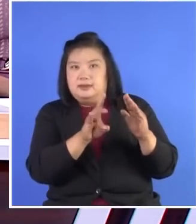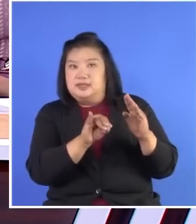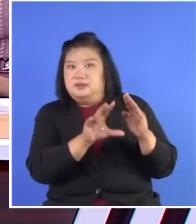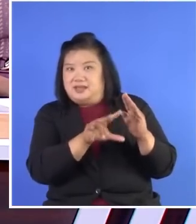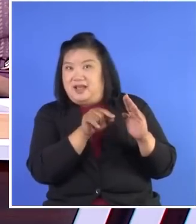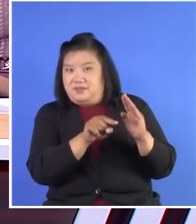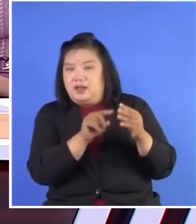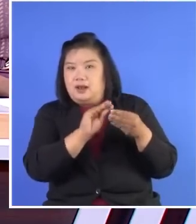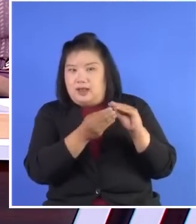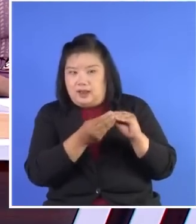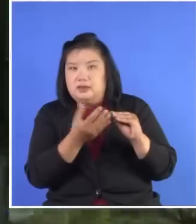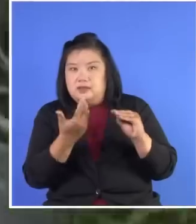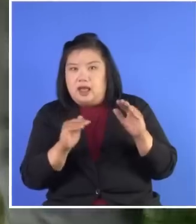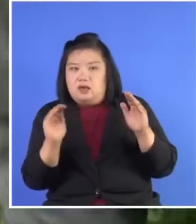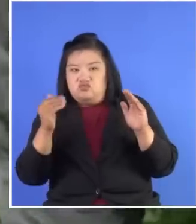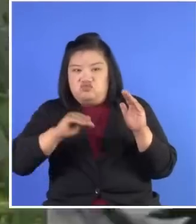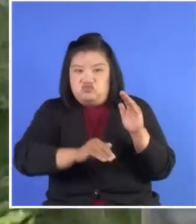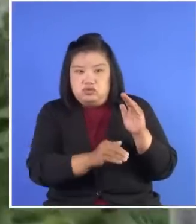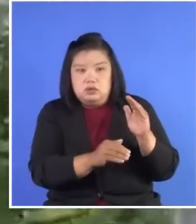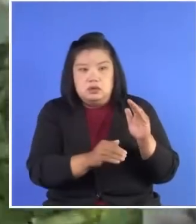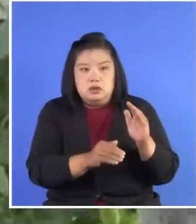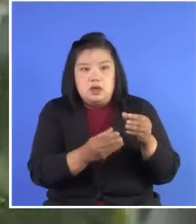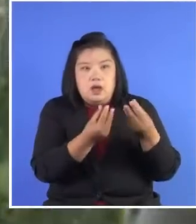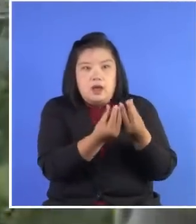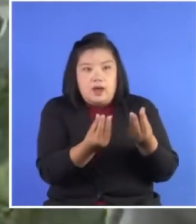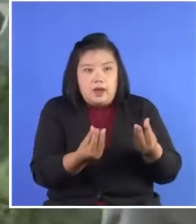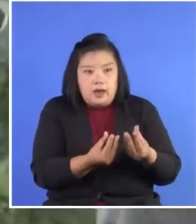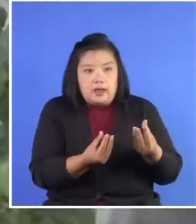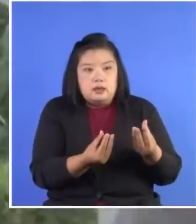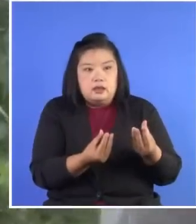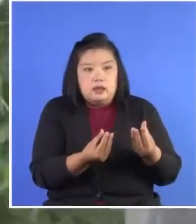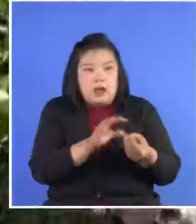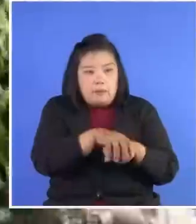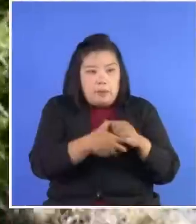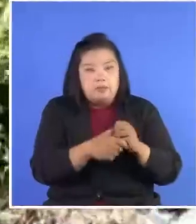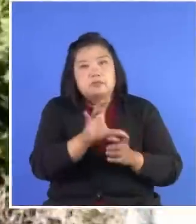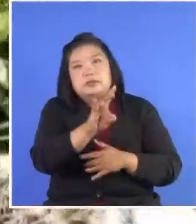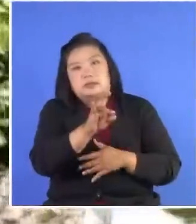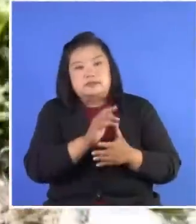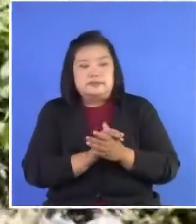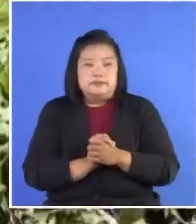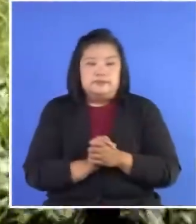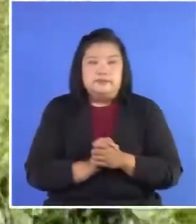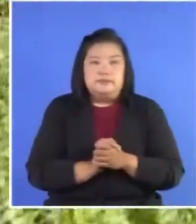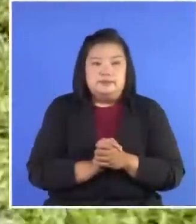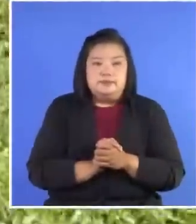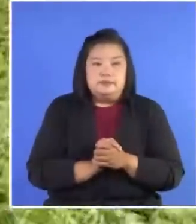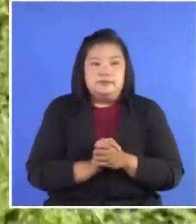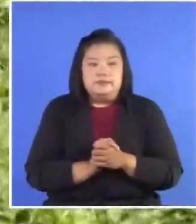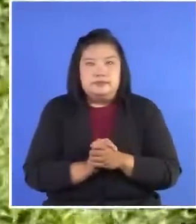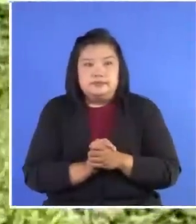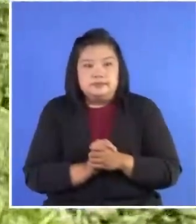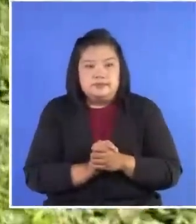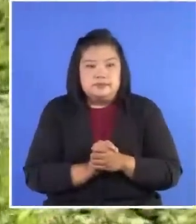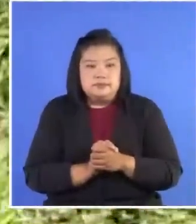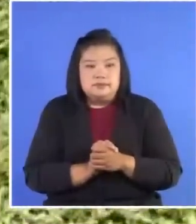อยู่ในคาทองไป 7ฟองทำไมตัวเลข 7เลข 3มันมานะคะเนี่ยค่ะเปิดกระเบื้องขึ้นมาเจอเจ้างูตัว